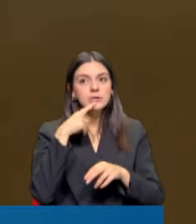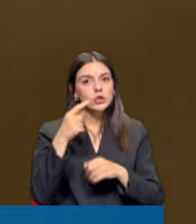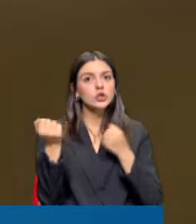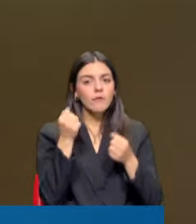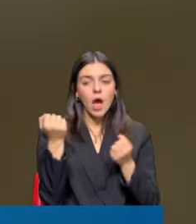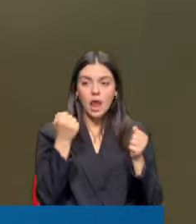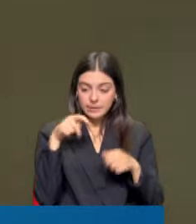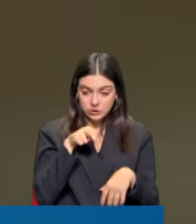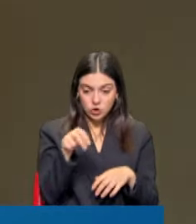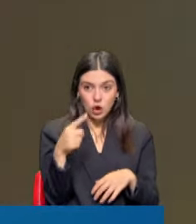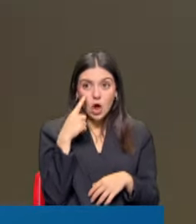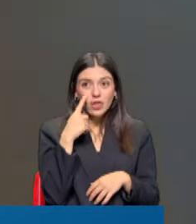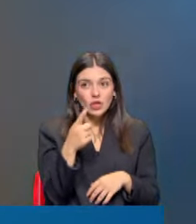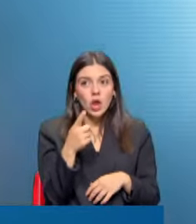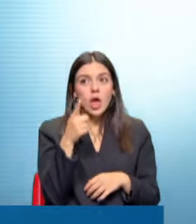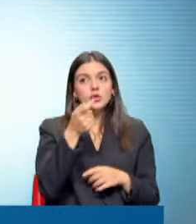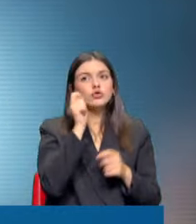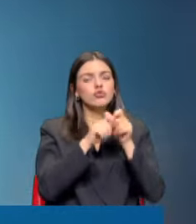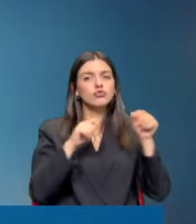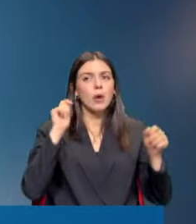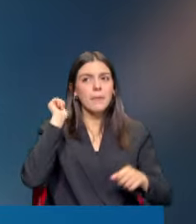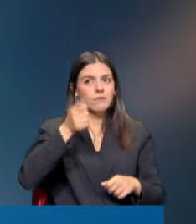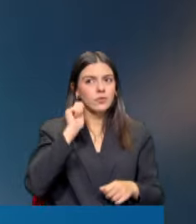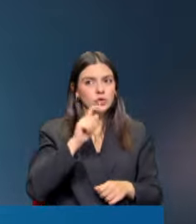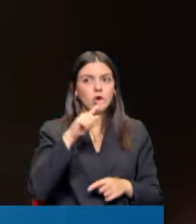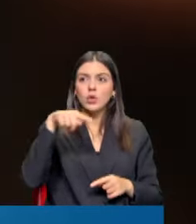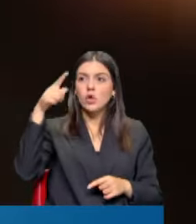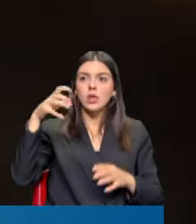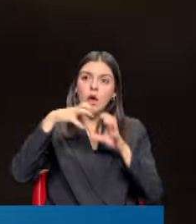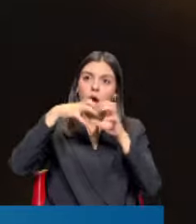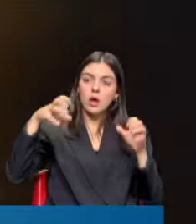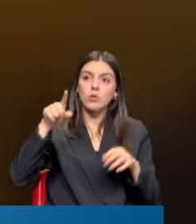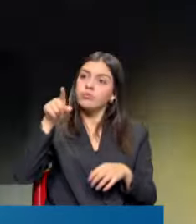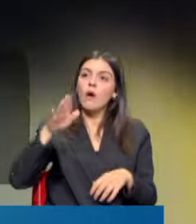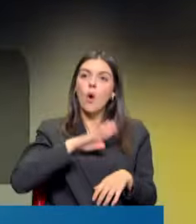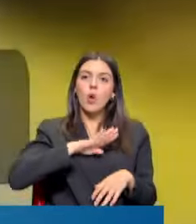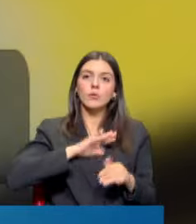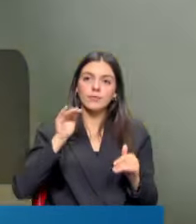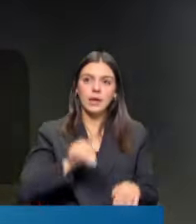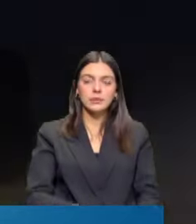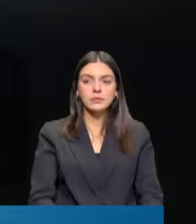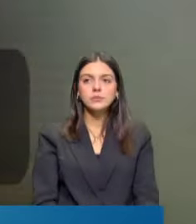yöneldiği an Hüseyin K. sopayla saldırdı. Çevredekiler ayırdı. Bu kez oğlu geldi.